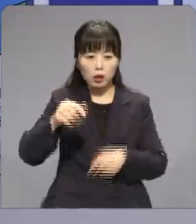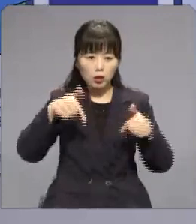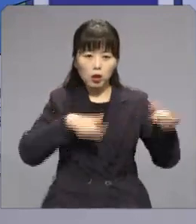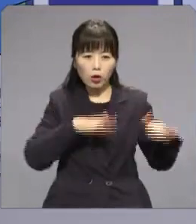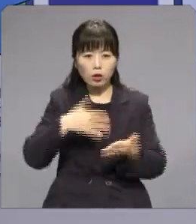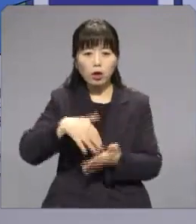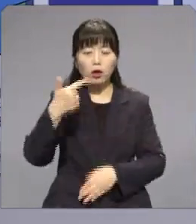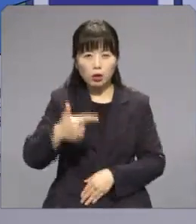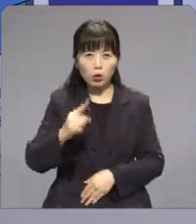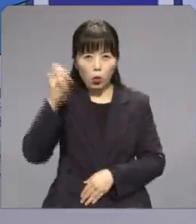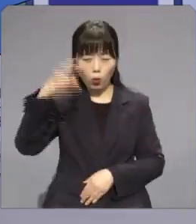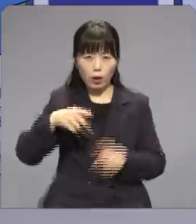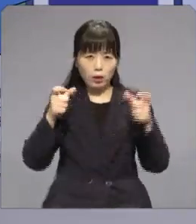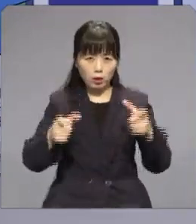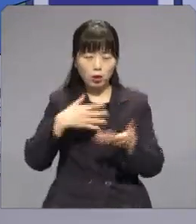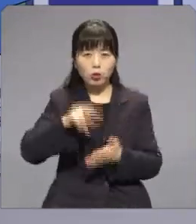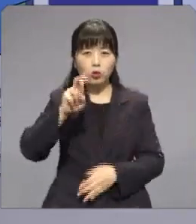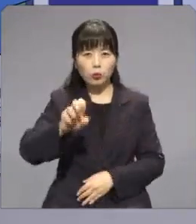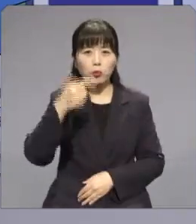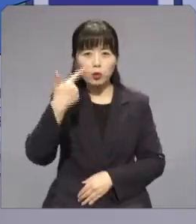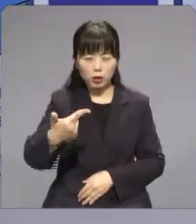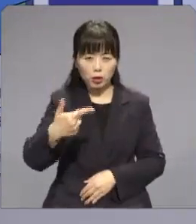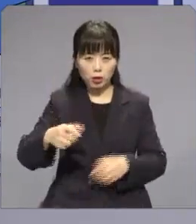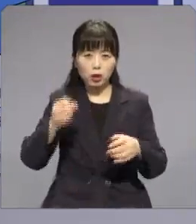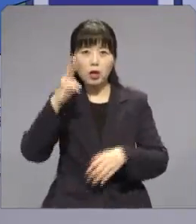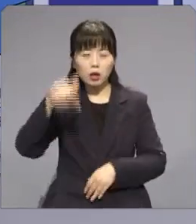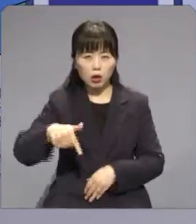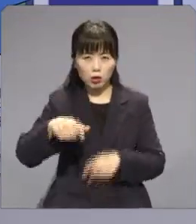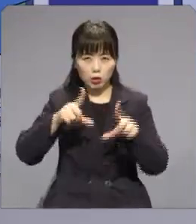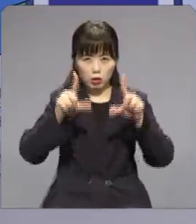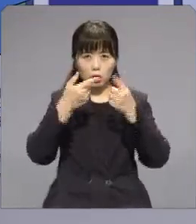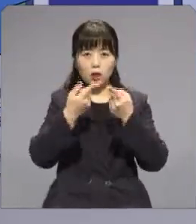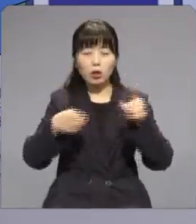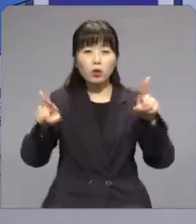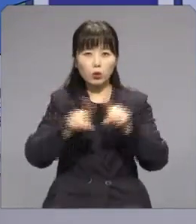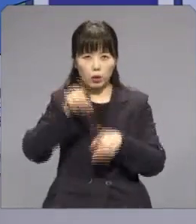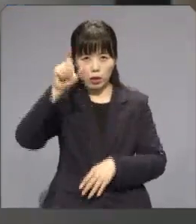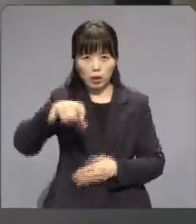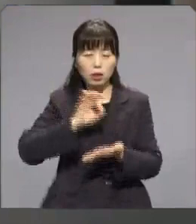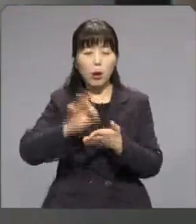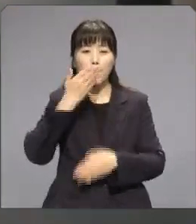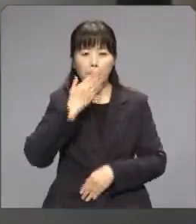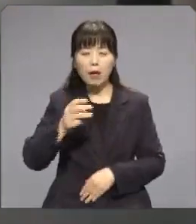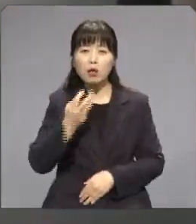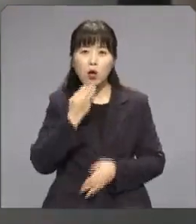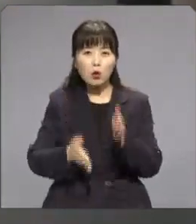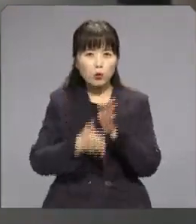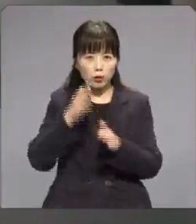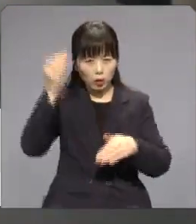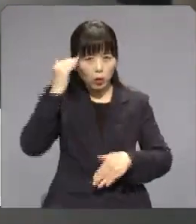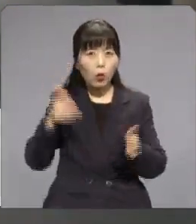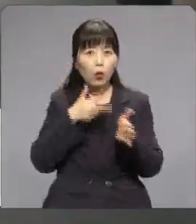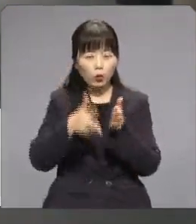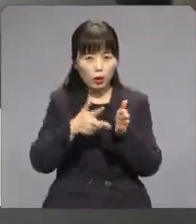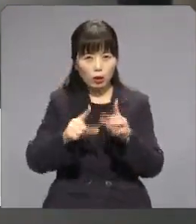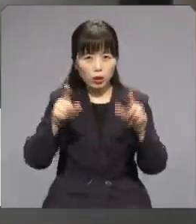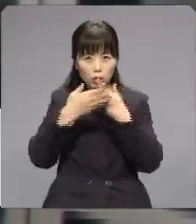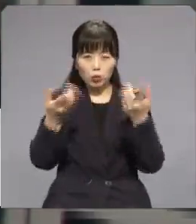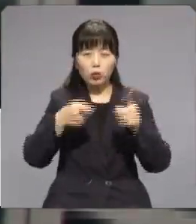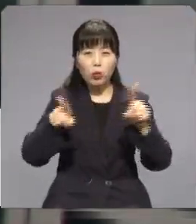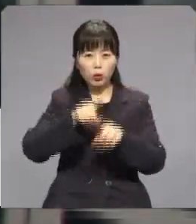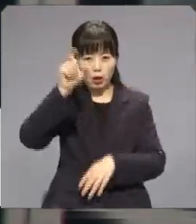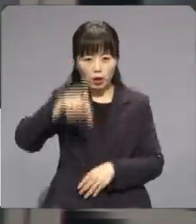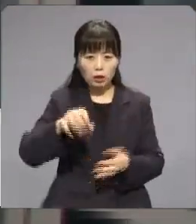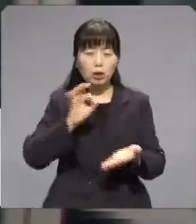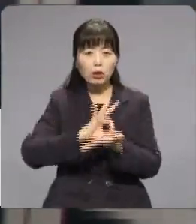등 고양 지역 26개역에서 기후동행카드를 쓸 수 있게 됩니다. 서울시는 코레일과 기후동행카드 적용을